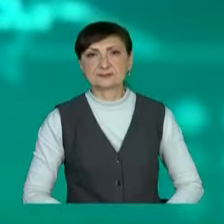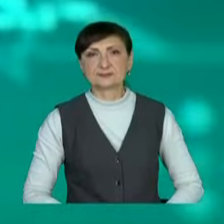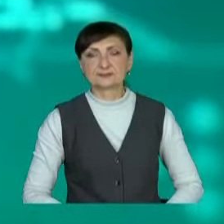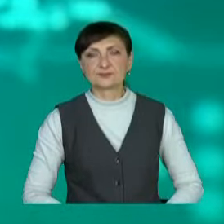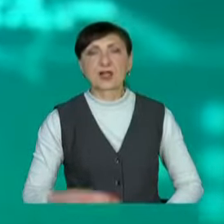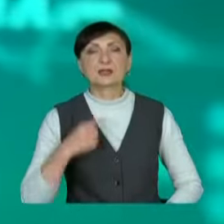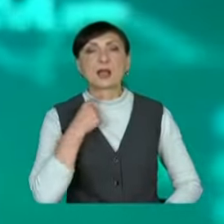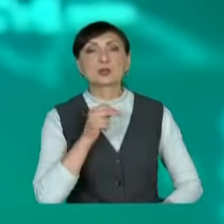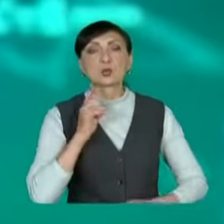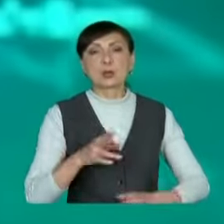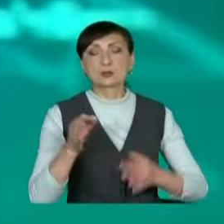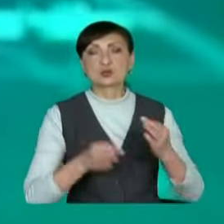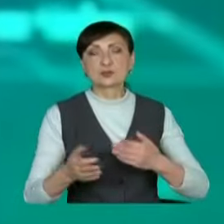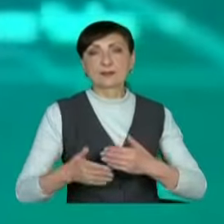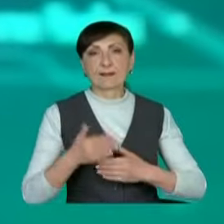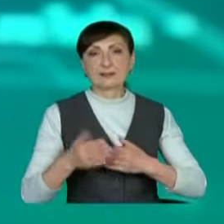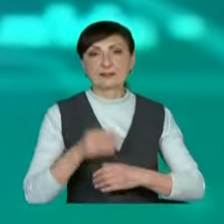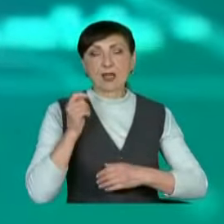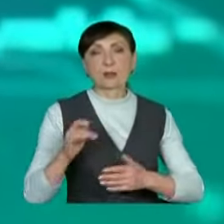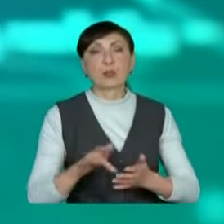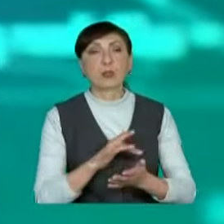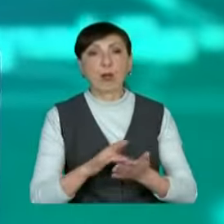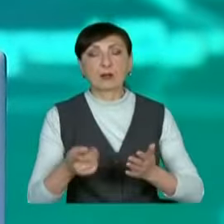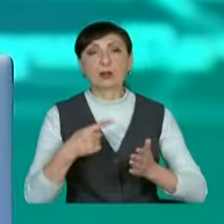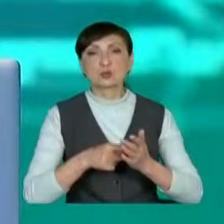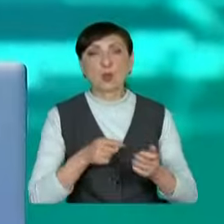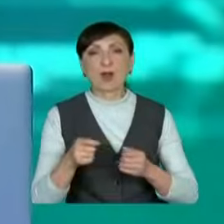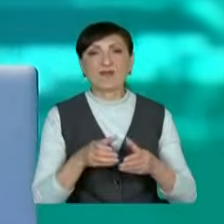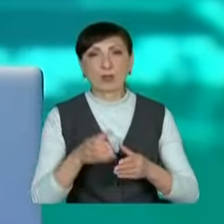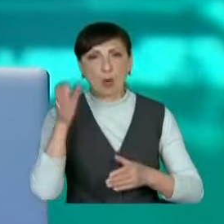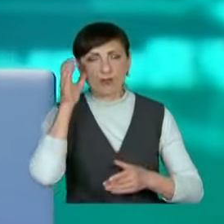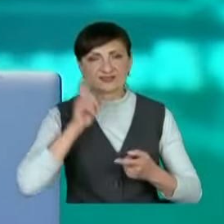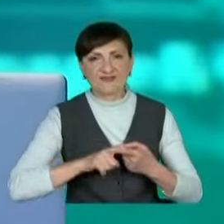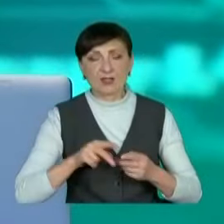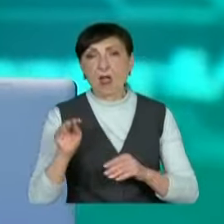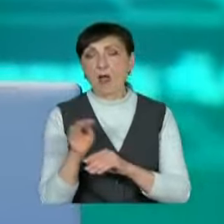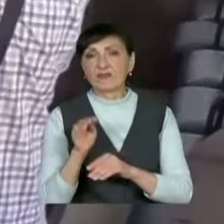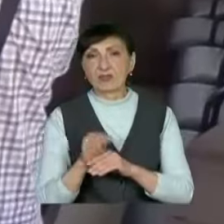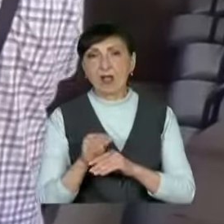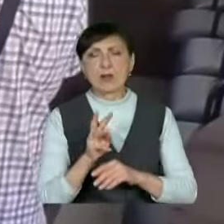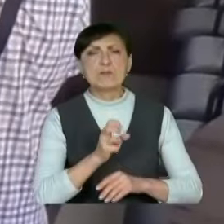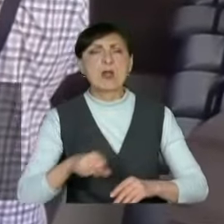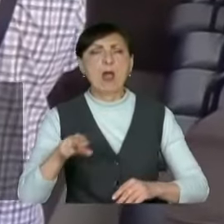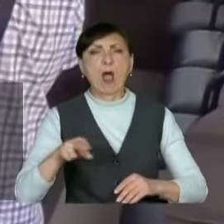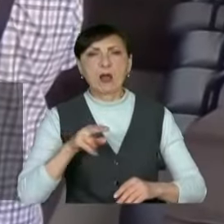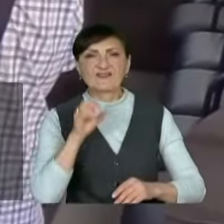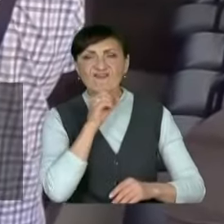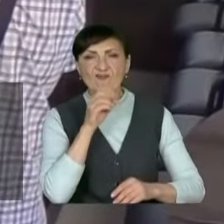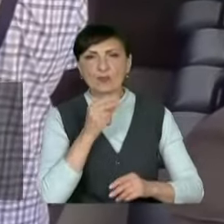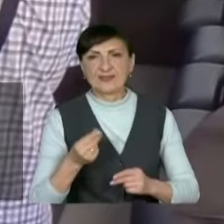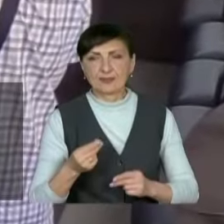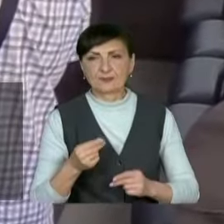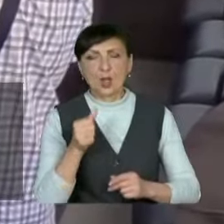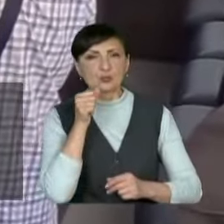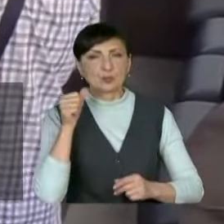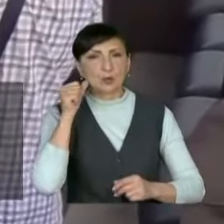В Талдыкургане суд вынес приговор бухгалтерам городского управления образования, которых обвиняли в миллиардных хищениях. Напомню, в прошлом